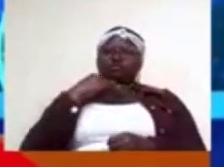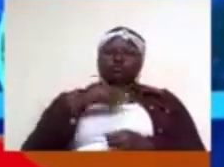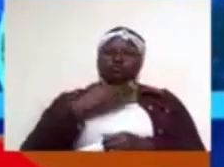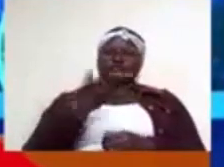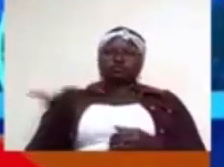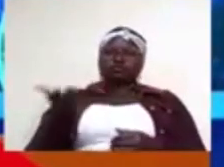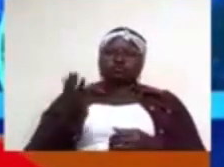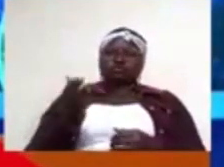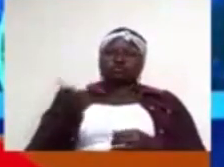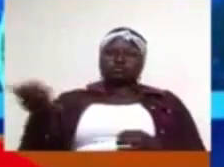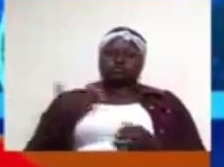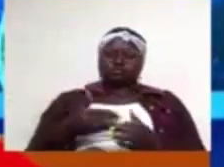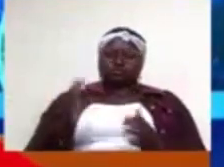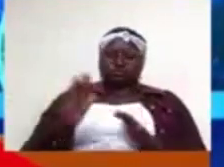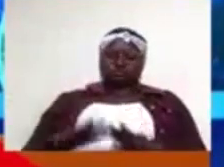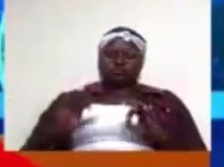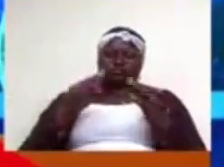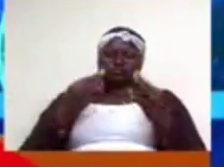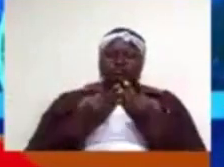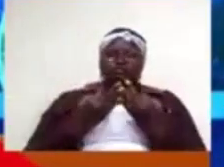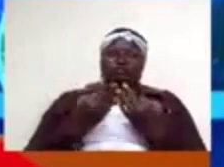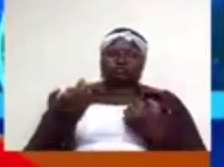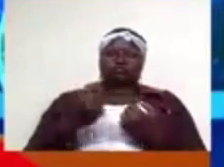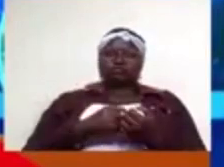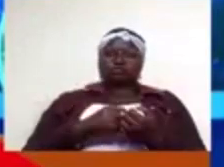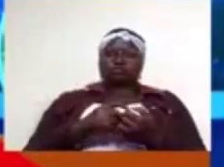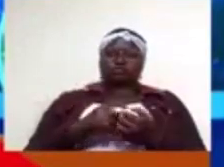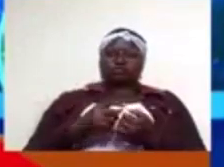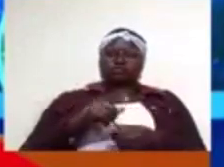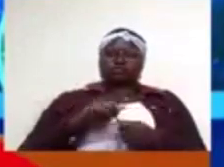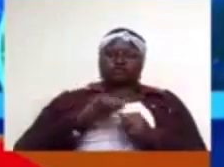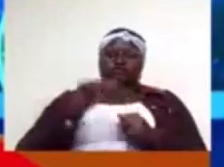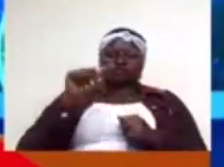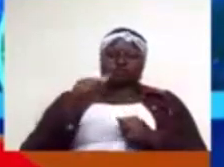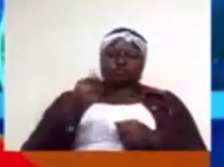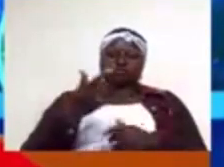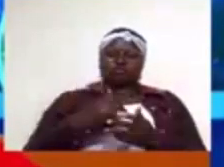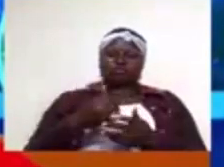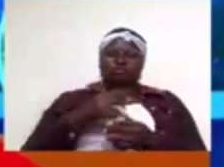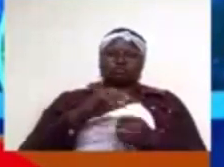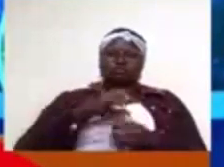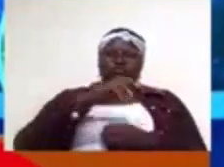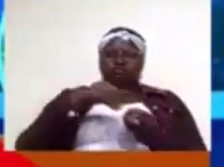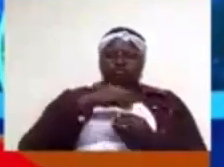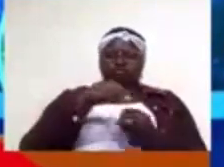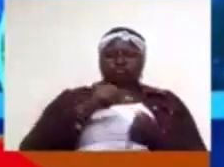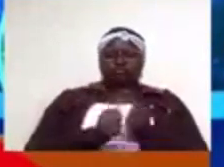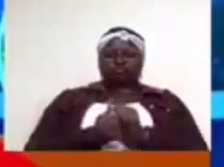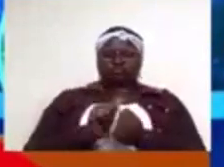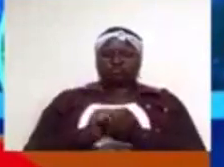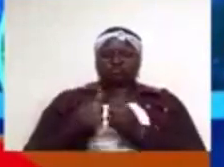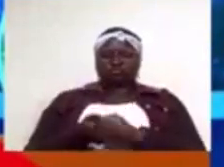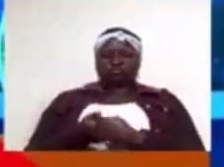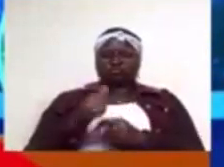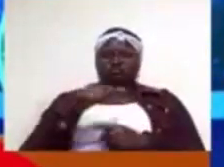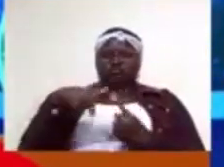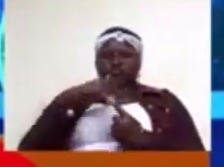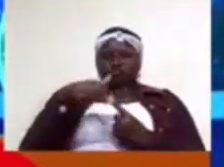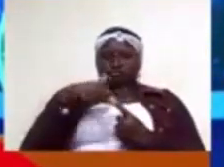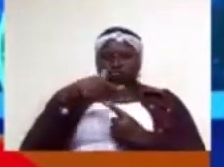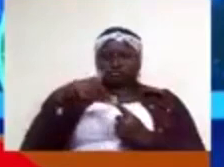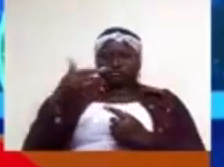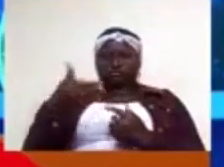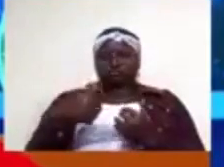hadu na kwa ugali kuku ni kuguseto na familia yako ni ya tuwa rukura ihu atu ili yoruretio ena stress ili ya shia kukuruo ati